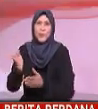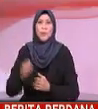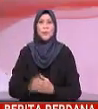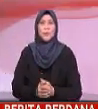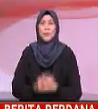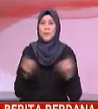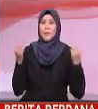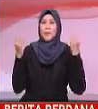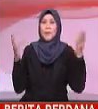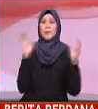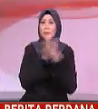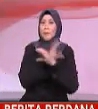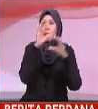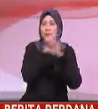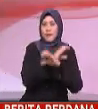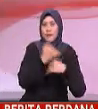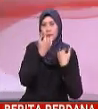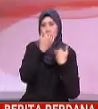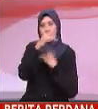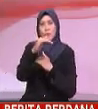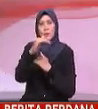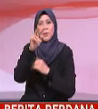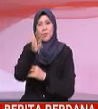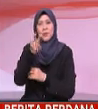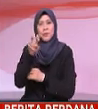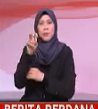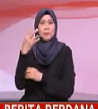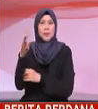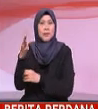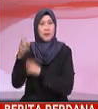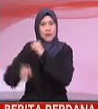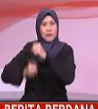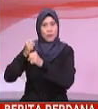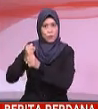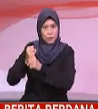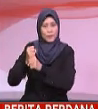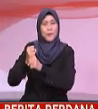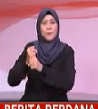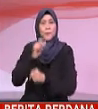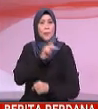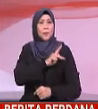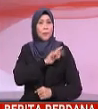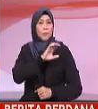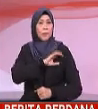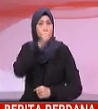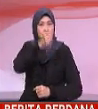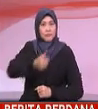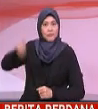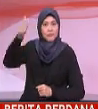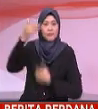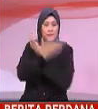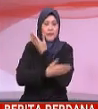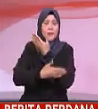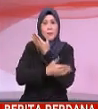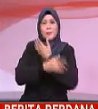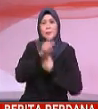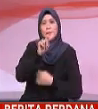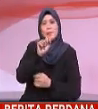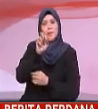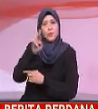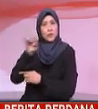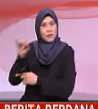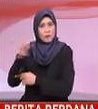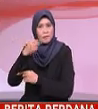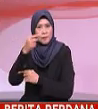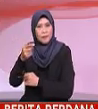telah dilalui polis sepanjang tempoh 214 tahun dan Ketua Polis Negara Tan Sri Abdul Hamid Badur